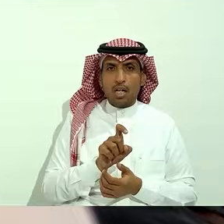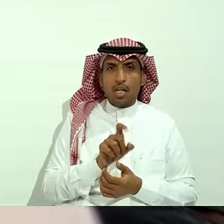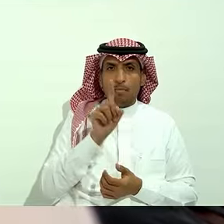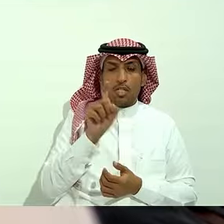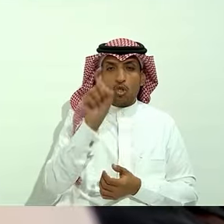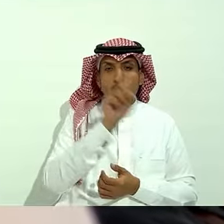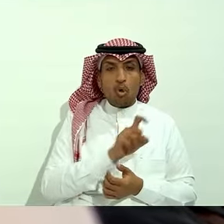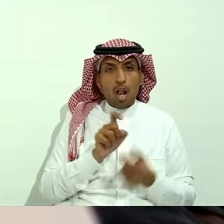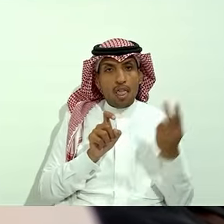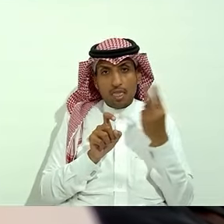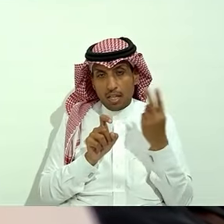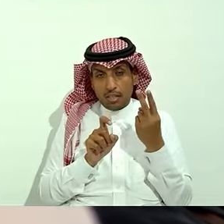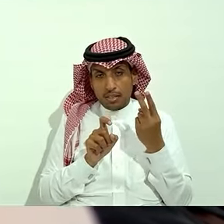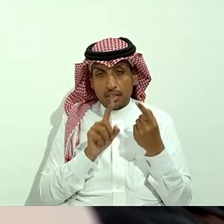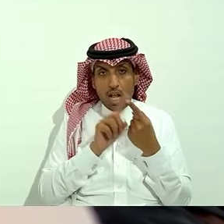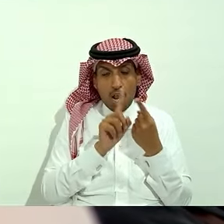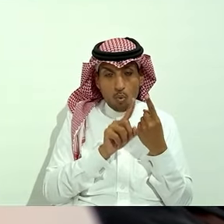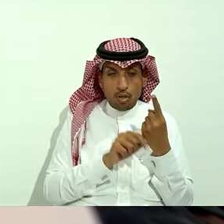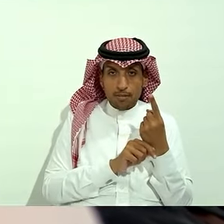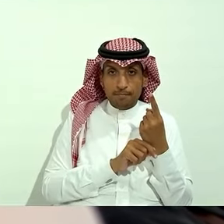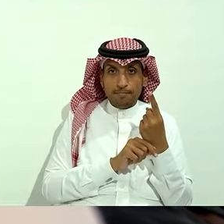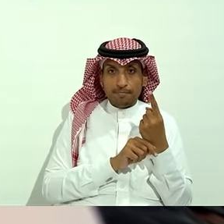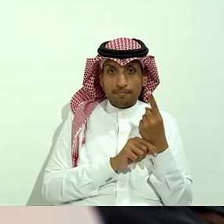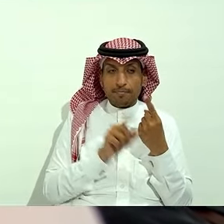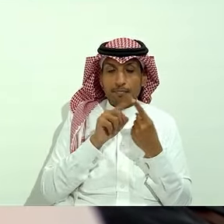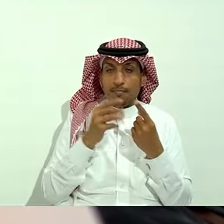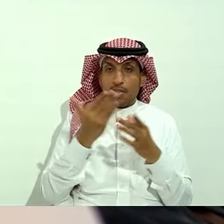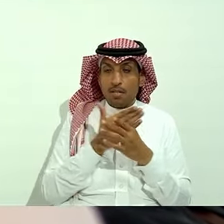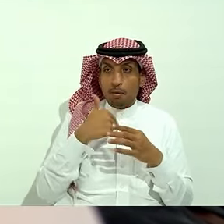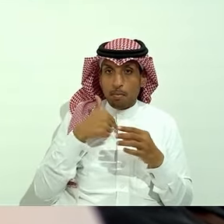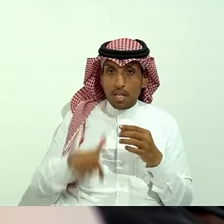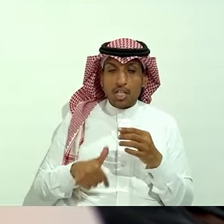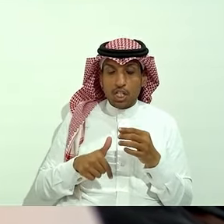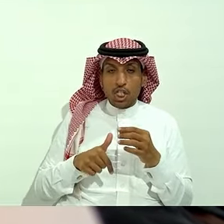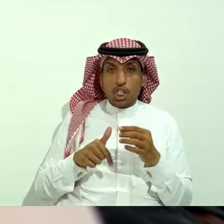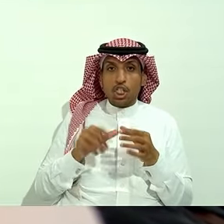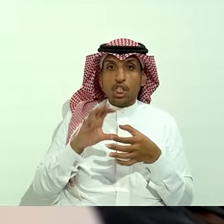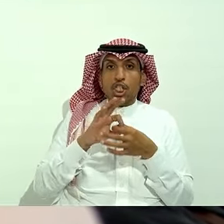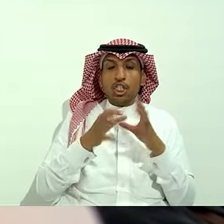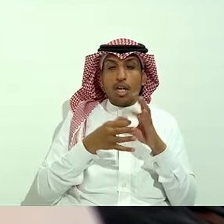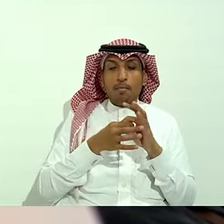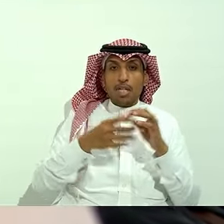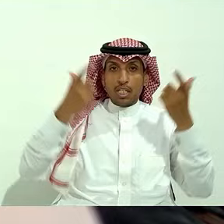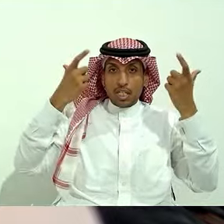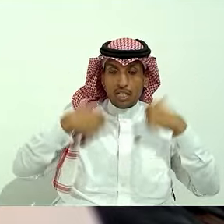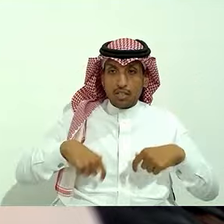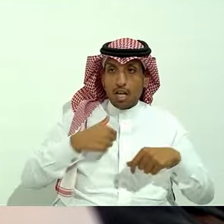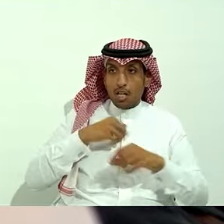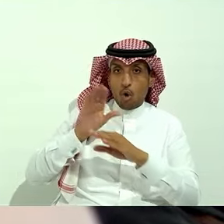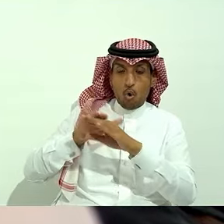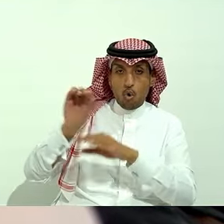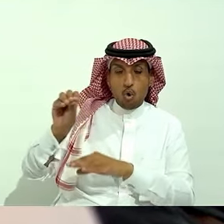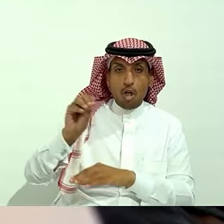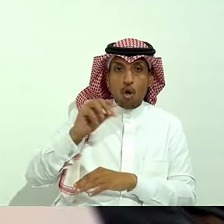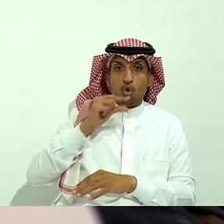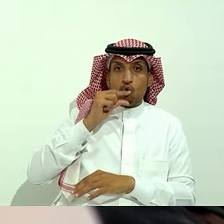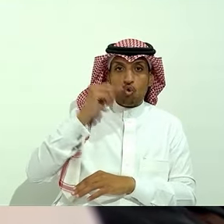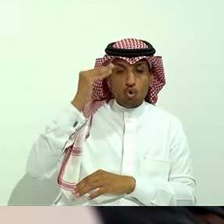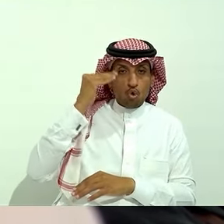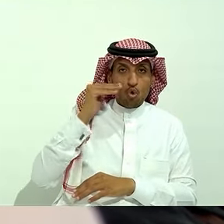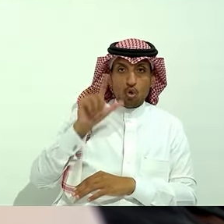شيئين. الشيء الأول، بحكم أني الآن أمثل جمعية الأزياء، أقول دكتورة ليلى أولاً إن شاء